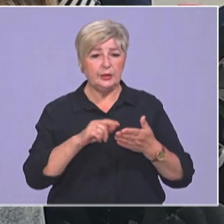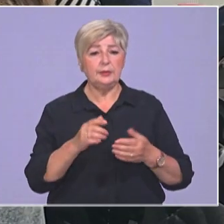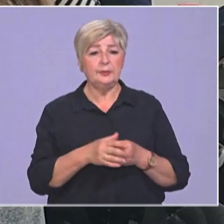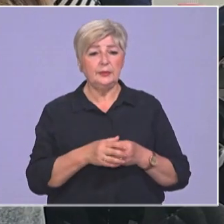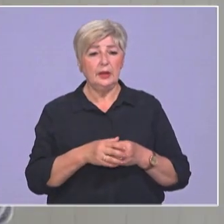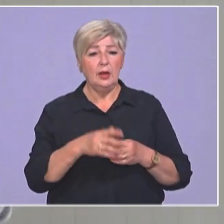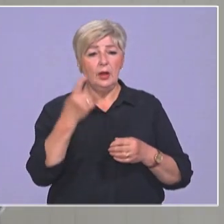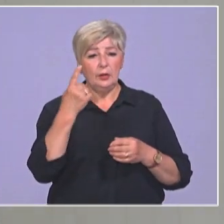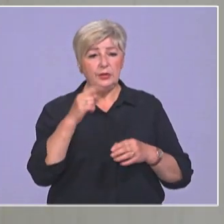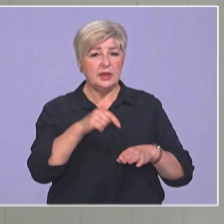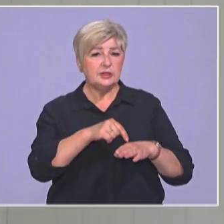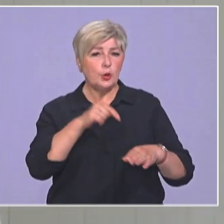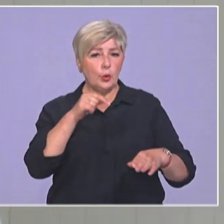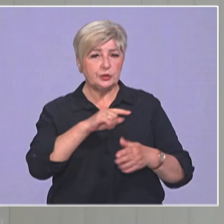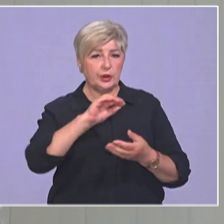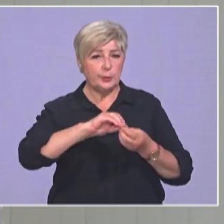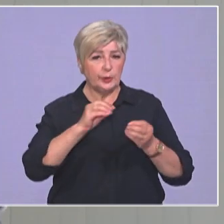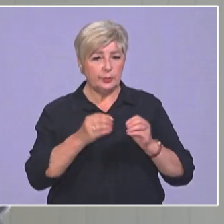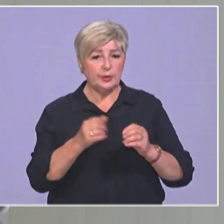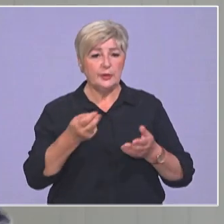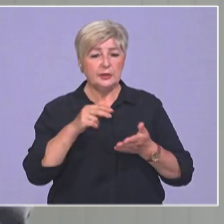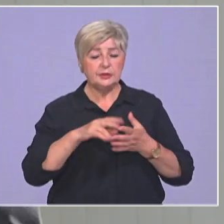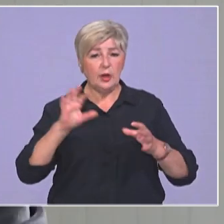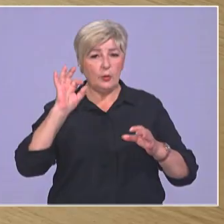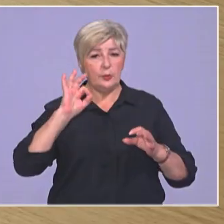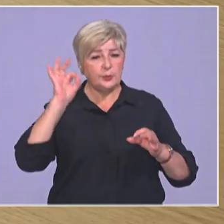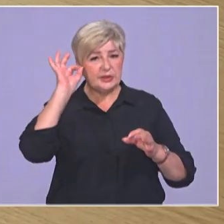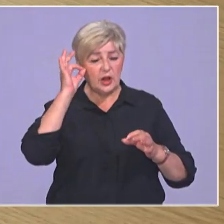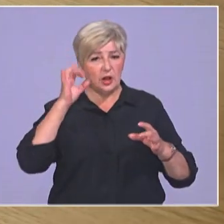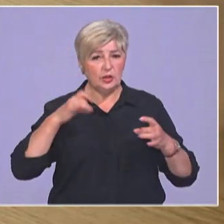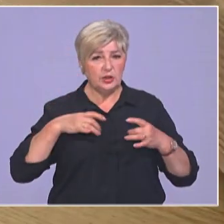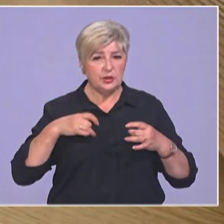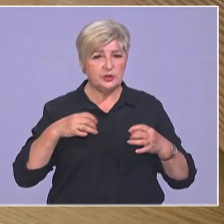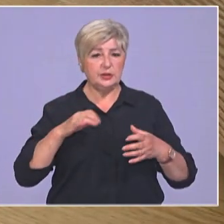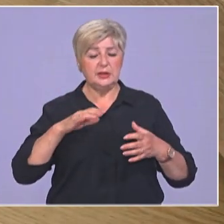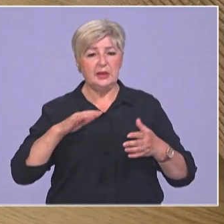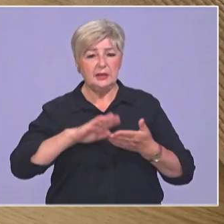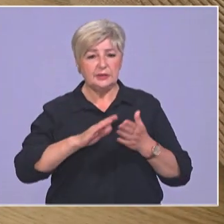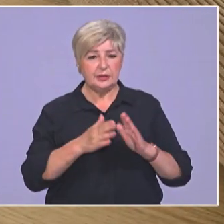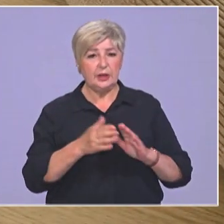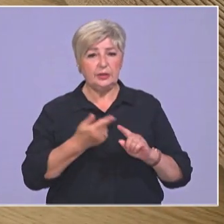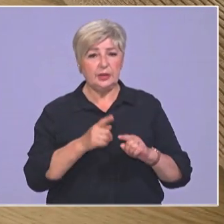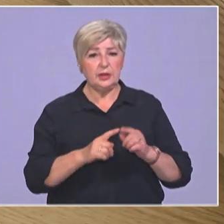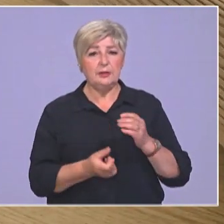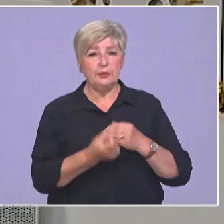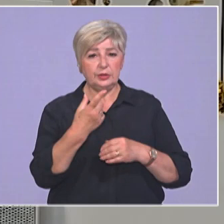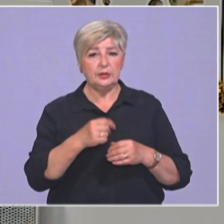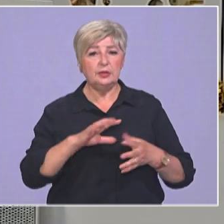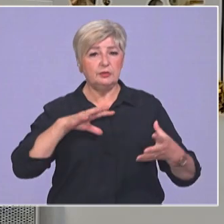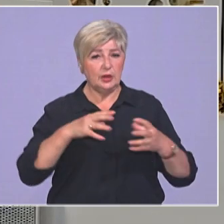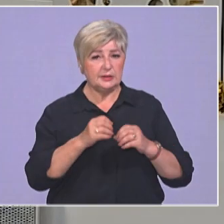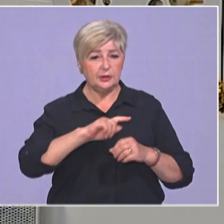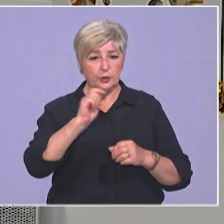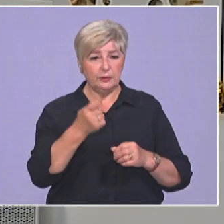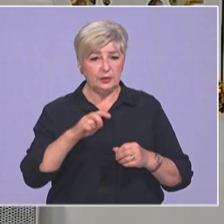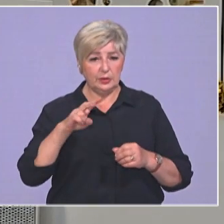Франції. Однією з гострих проблем став психологічний стан, важкий стрес у батьків та їх дітей, які виникли внаслідок війни. У